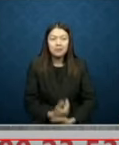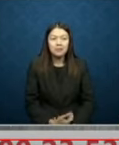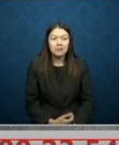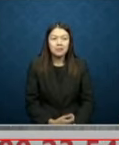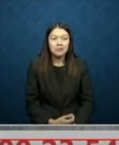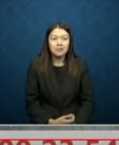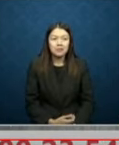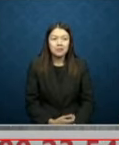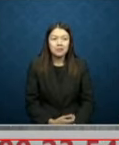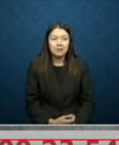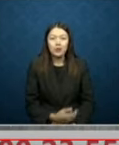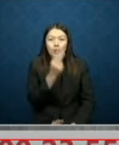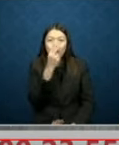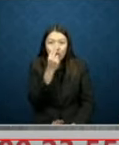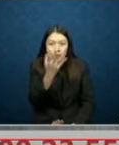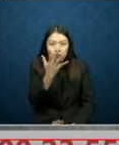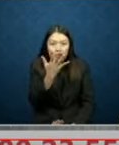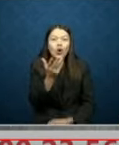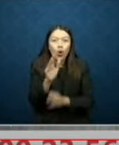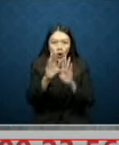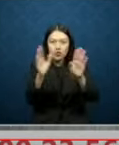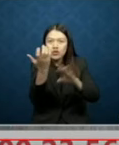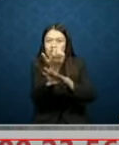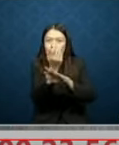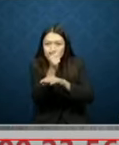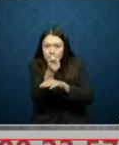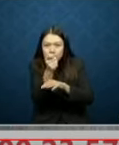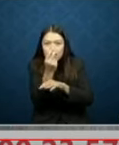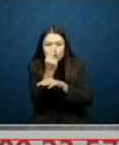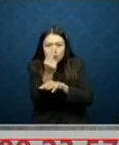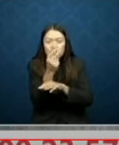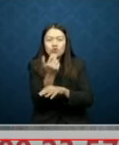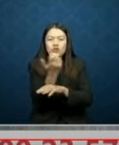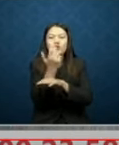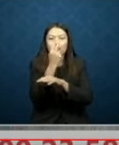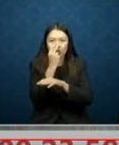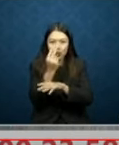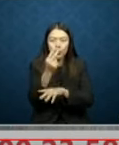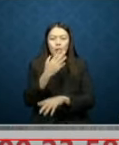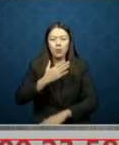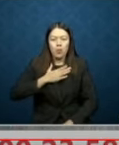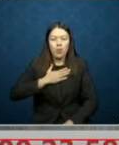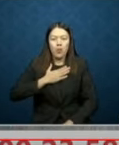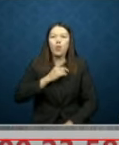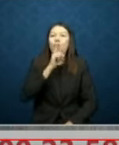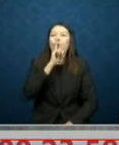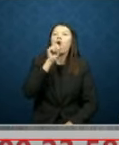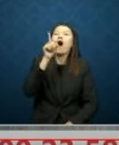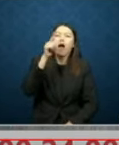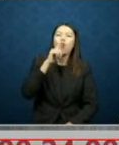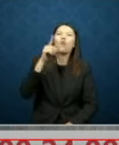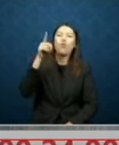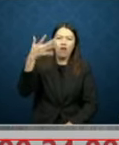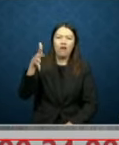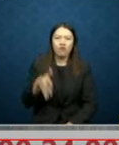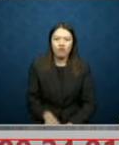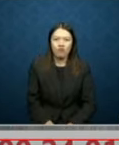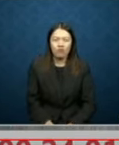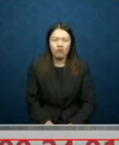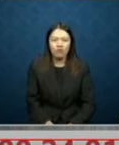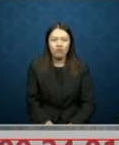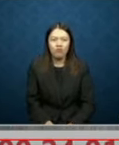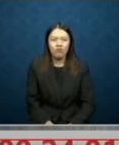ก็ถ้ายังไม่ดูผมก็ขอให้เปิดโทรทัศน์ดูหน่อยว่าผมเนี่ยกล่าวหาไปแล้ว